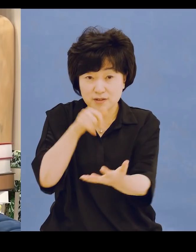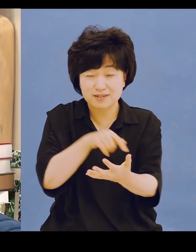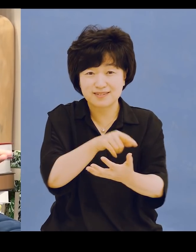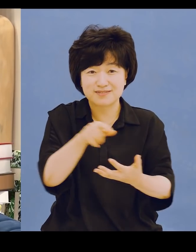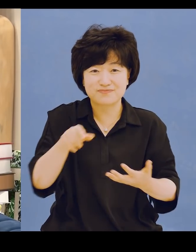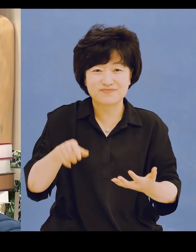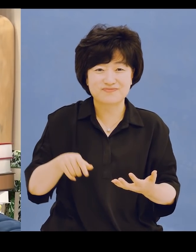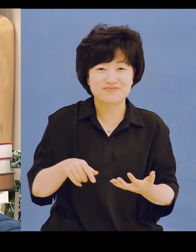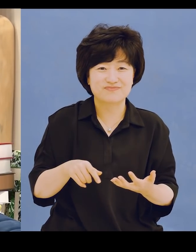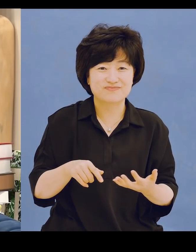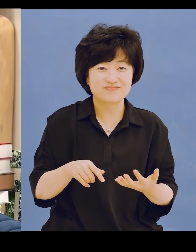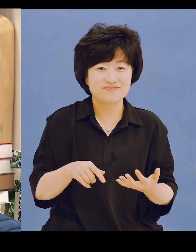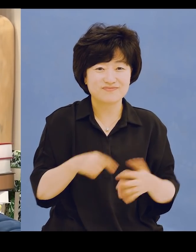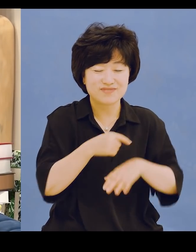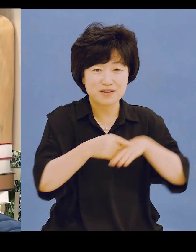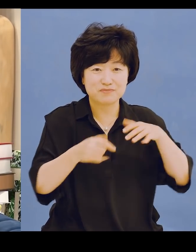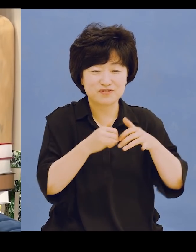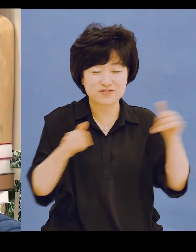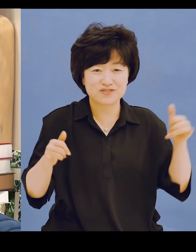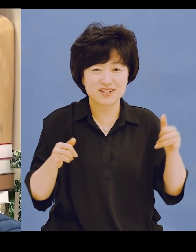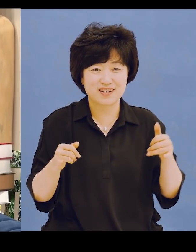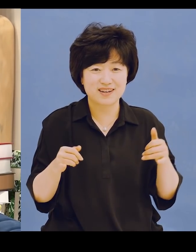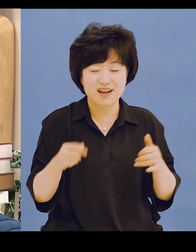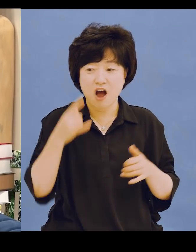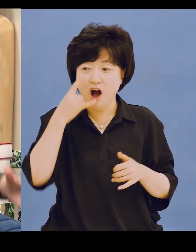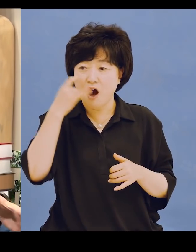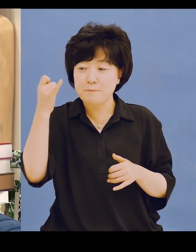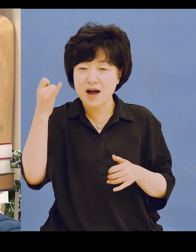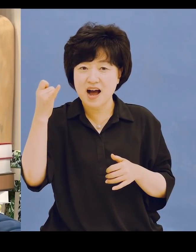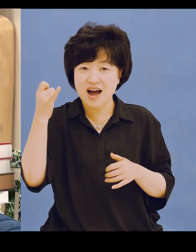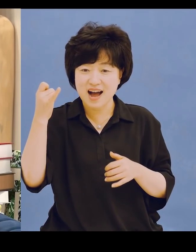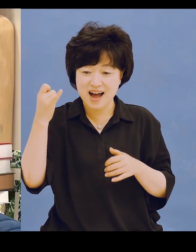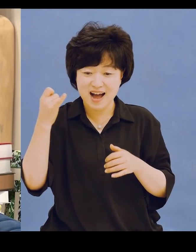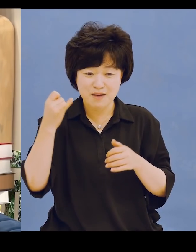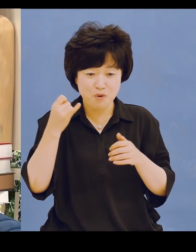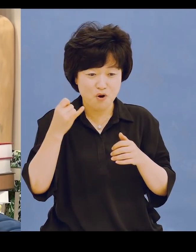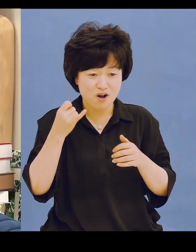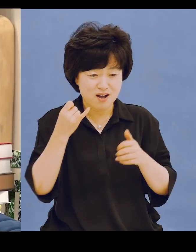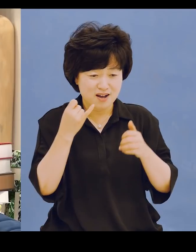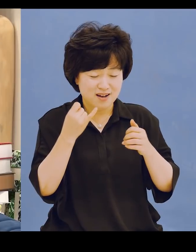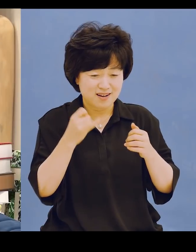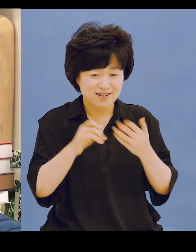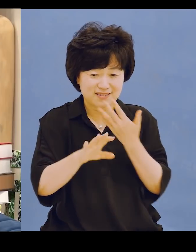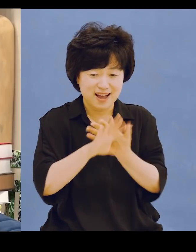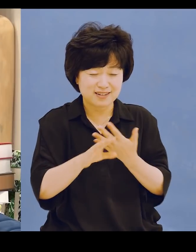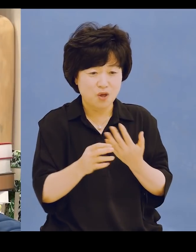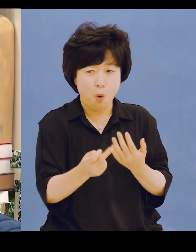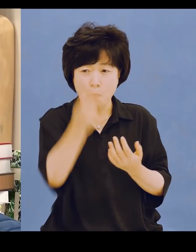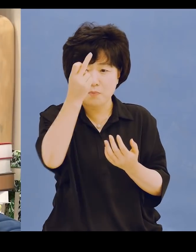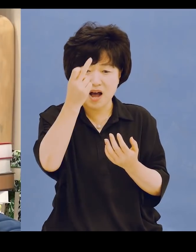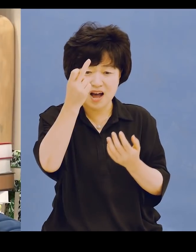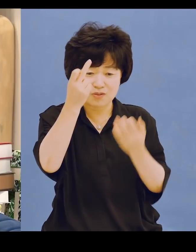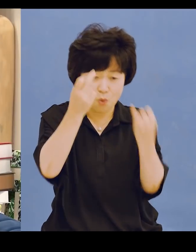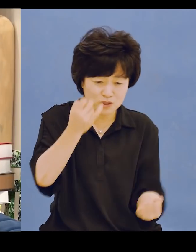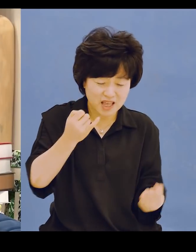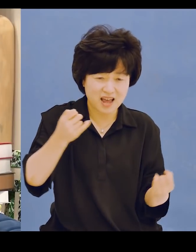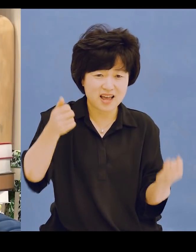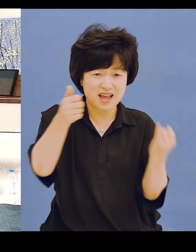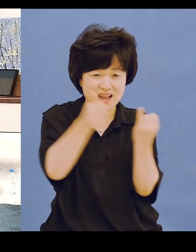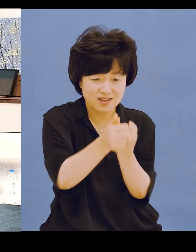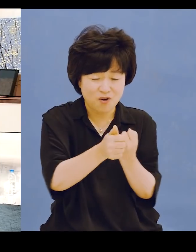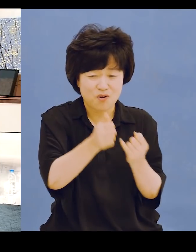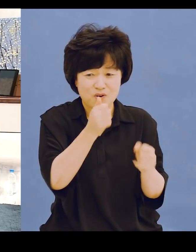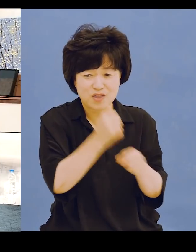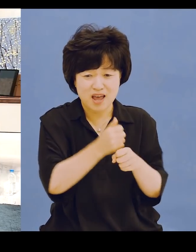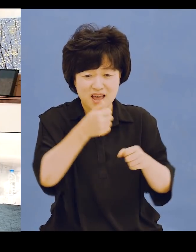낳고 누이가 또 오빠의 애를 낳고 뒤죽박죽 한 움막에 세 여자, 네 여자, 다섯, 16명까지 여자를 데리고